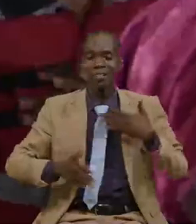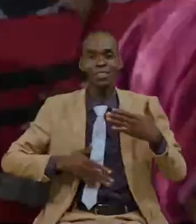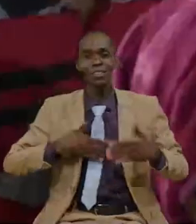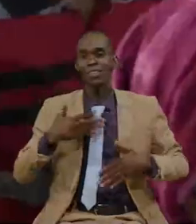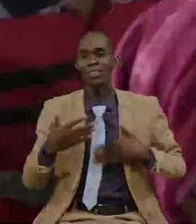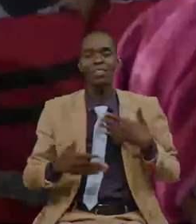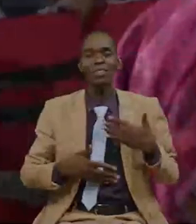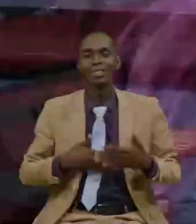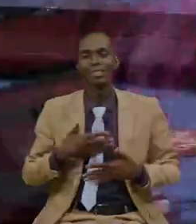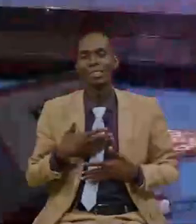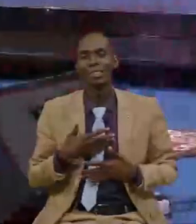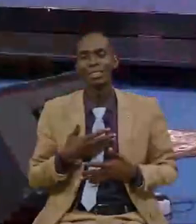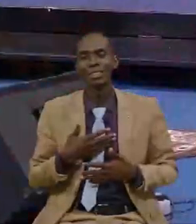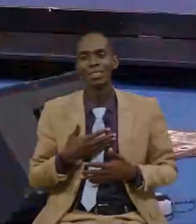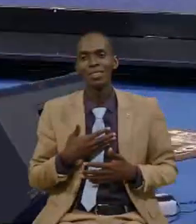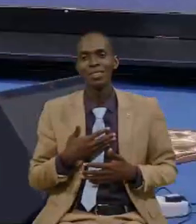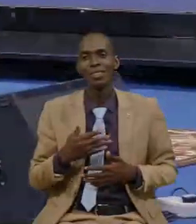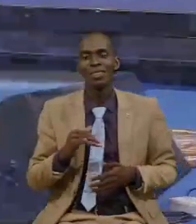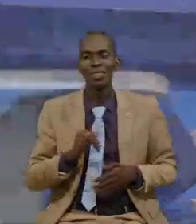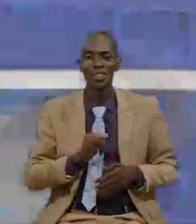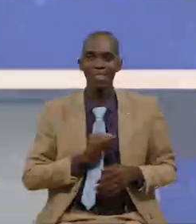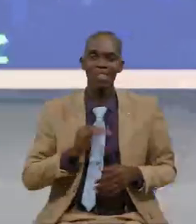Je me réjouis.